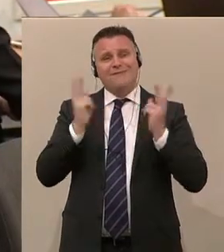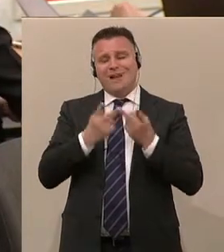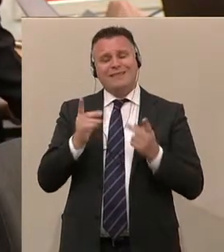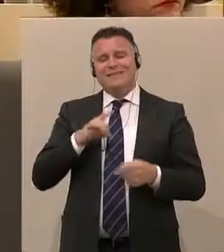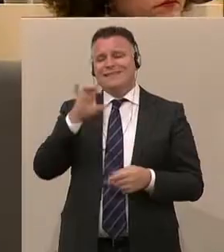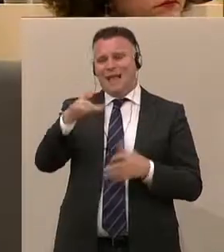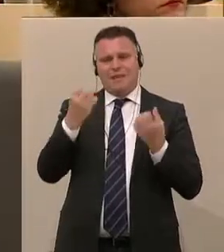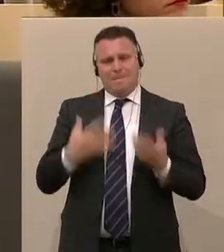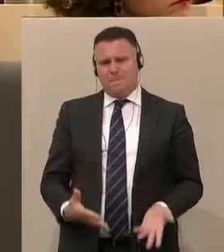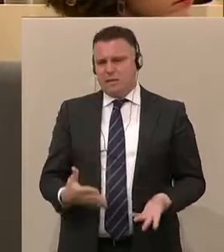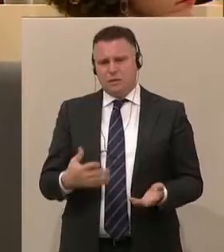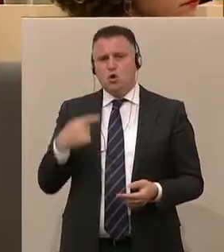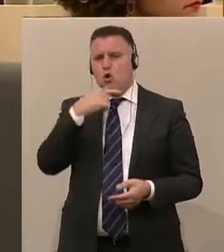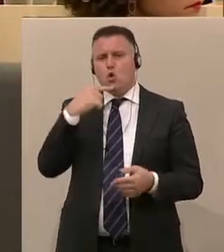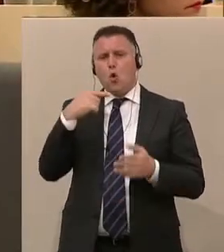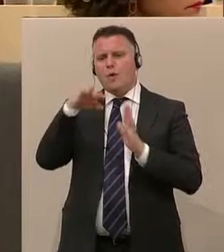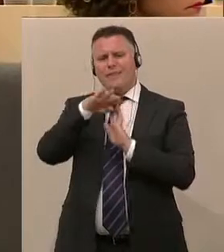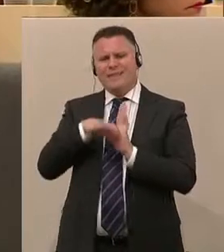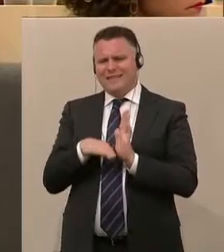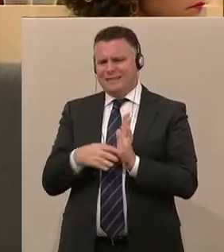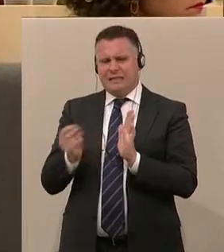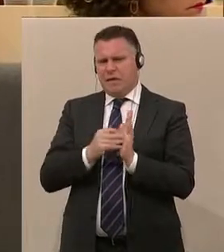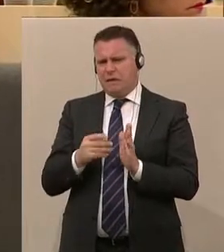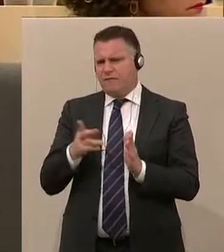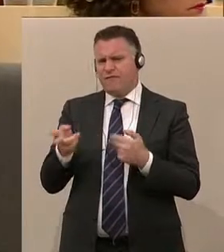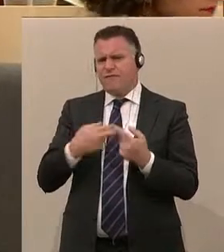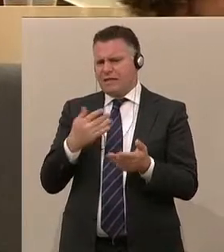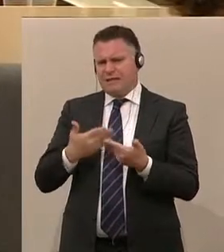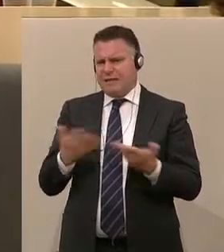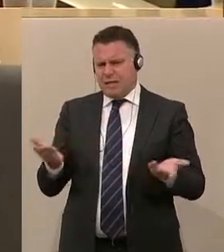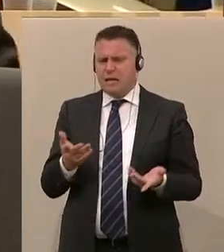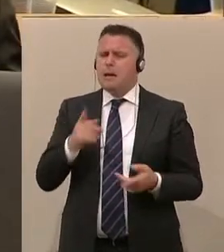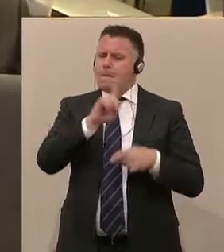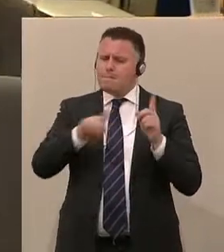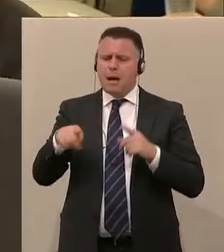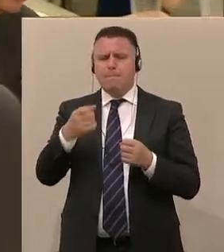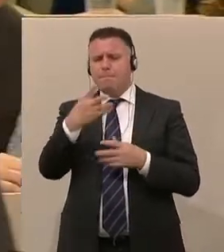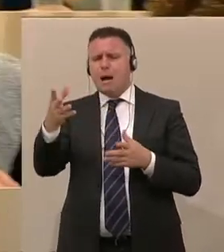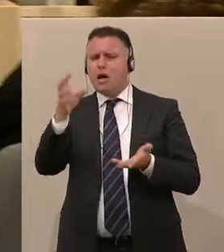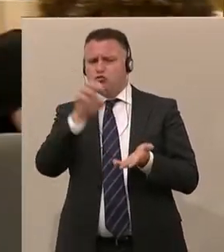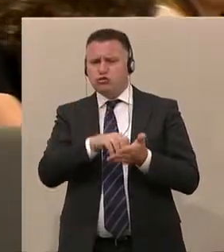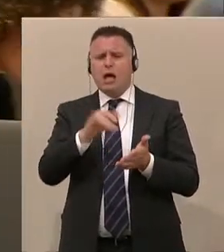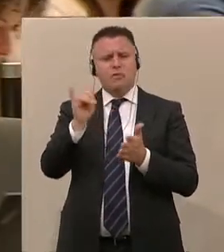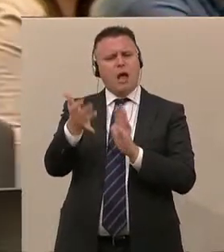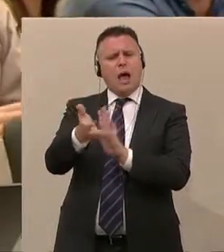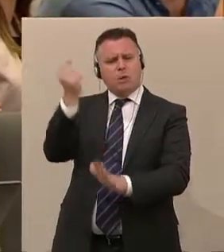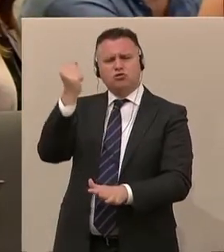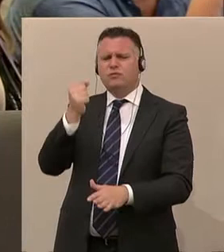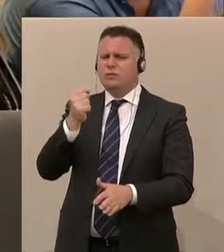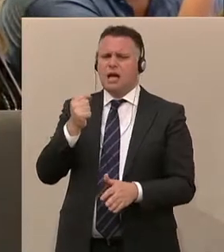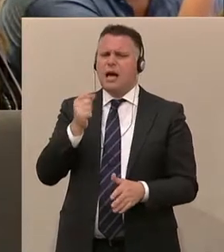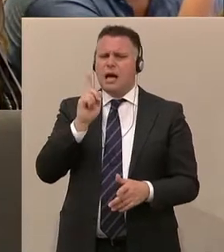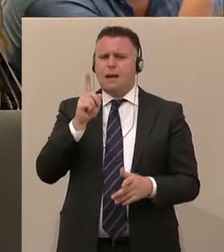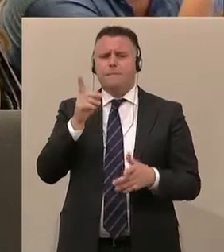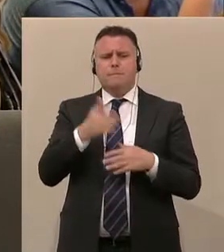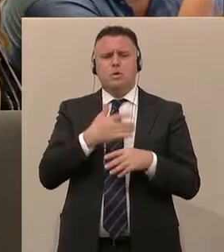vorkommt. Natürlich passiert es immer wieder, dass Weltkulturerbe-Status Kulturstätten aberkannt werden, aber vor allem,